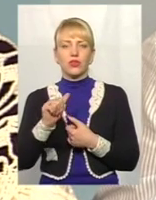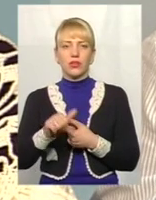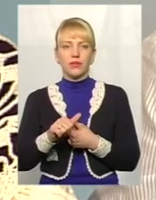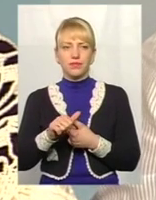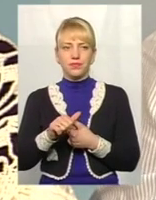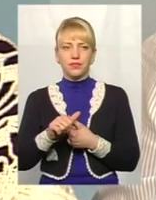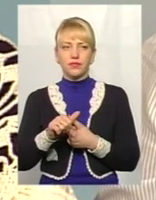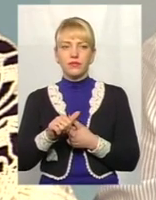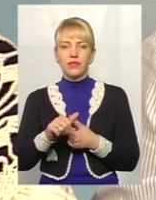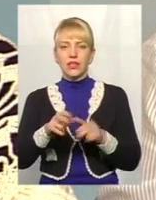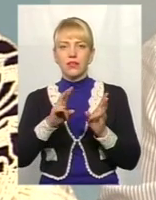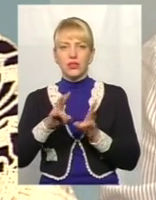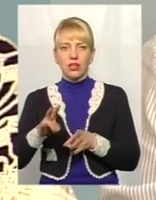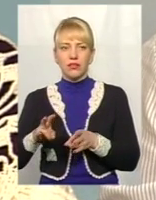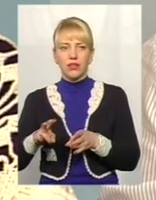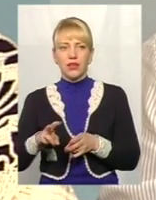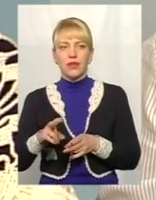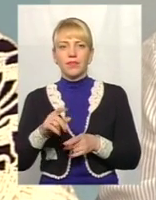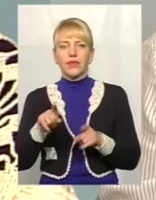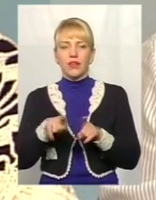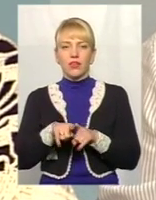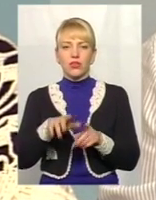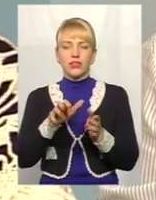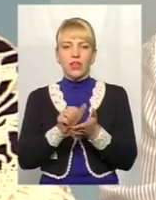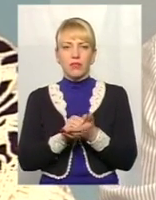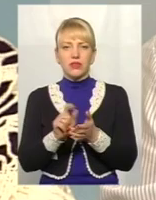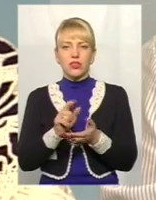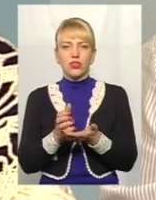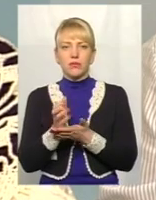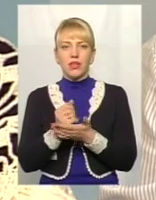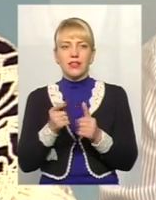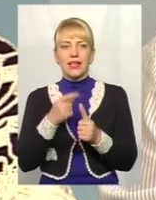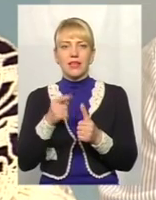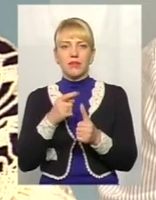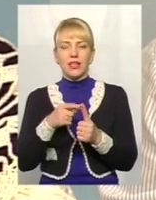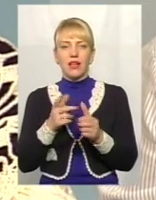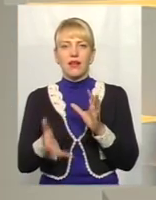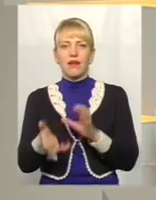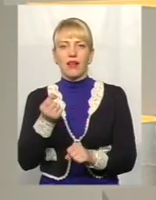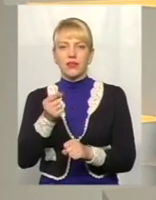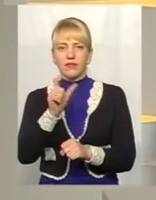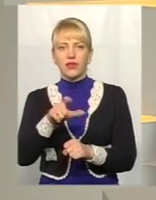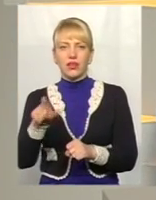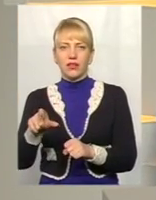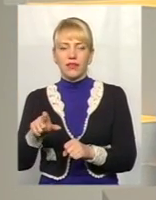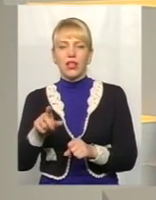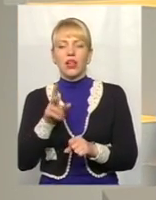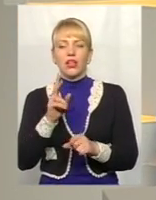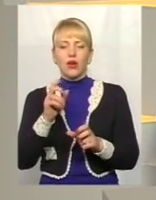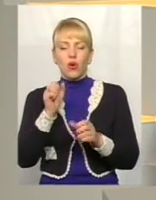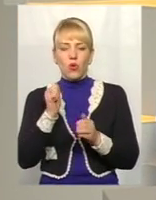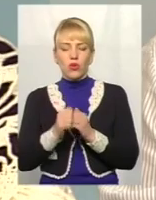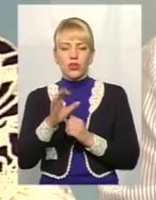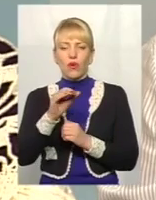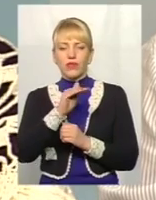власне, жертв, Яд Вашем займається тим, що збирає імена рятівників. Тобто кожен офіційний праведник